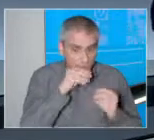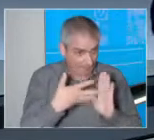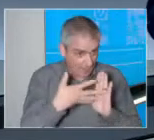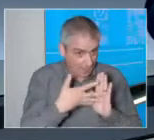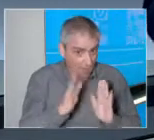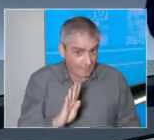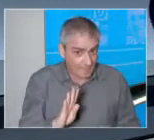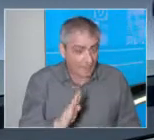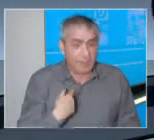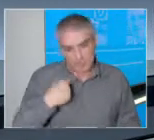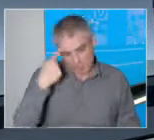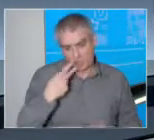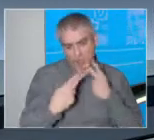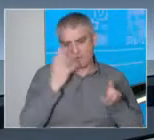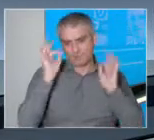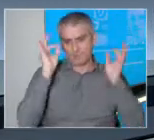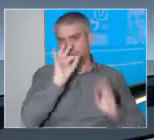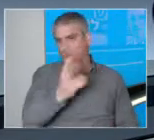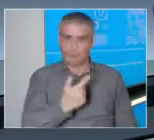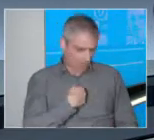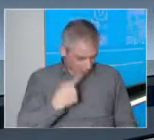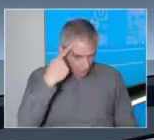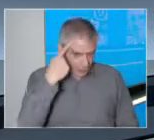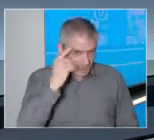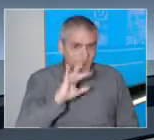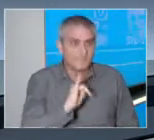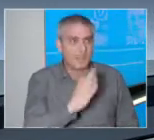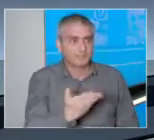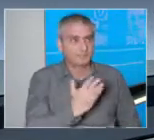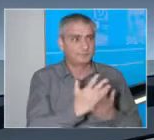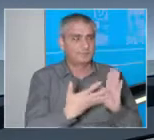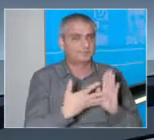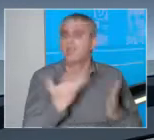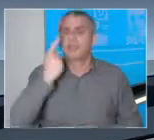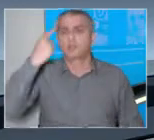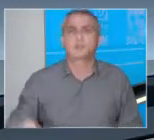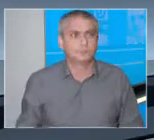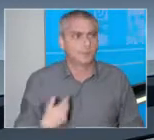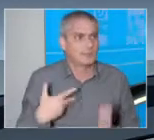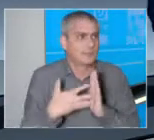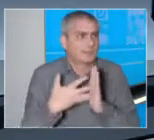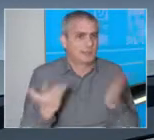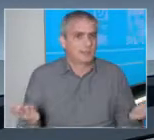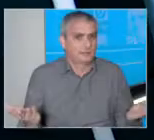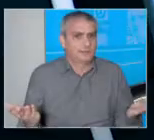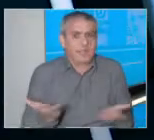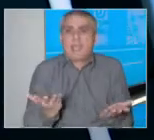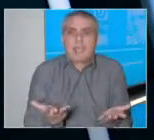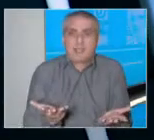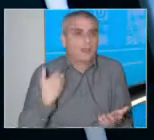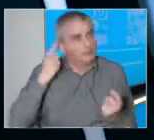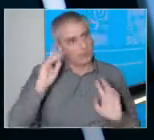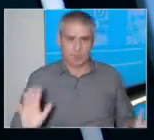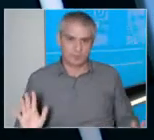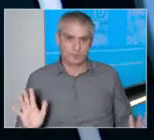חקירות נתניהו שווה בדיקה? אני יודע את התגובות הרשמיות שלהם, אנחנו יודעים על מה מדובר, בדקתי. איך יודעים? בדקתי עם כל מיני גורמים, אני יודע על מה מדובר. אני לא